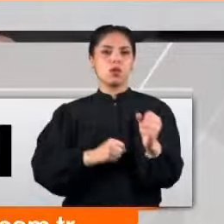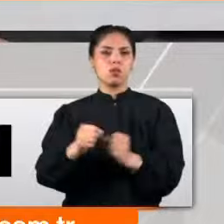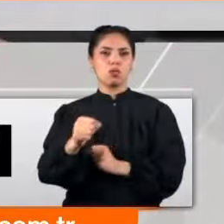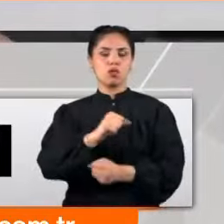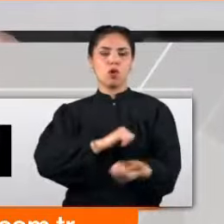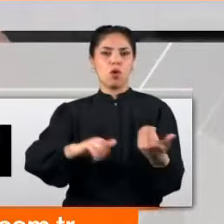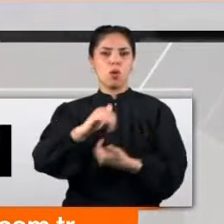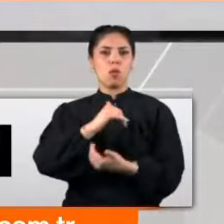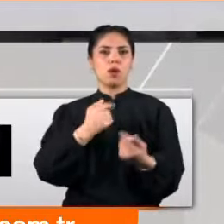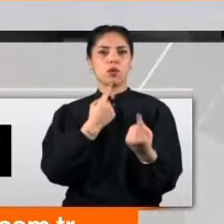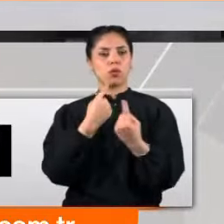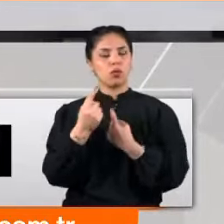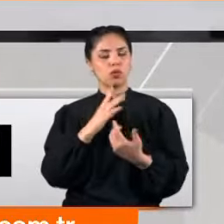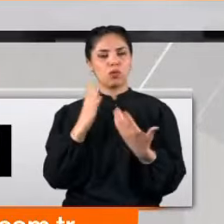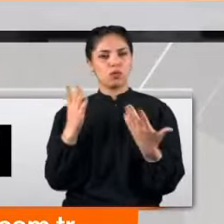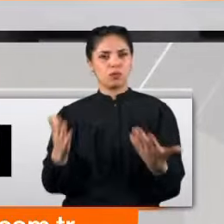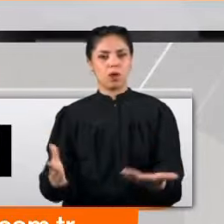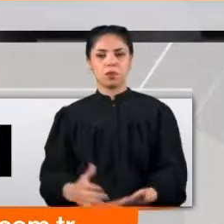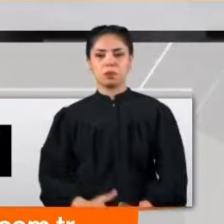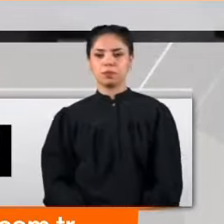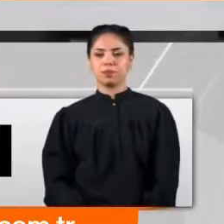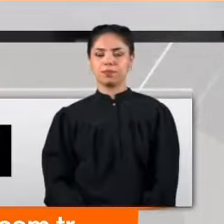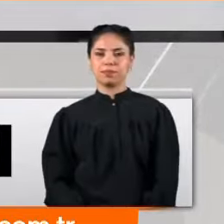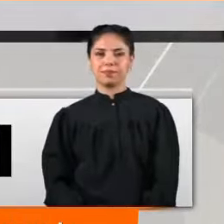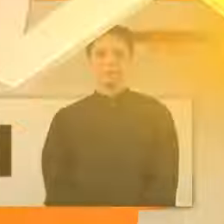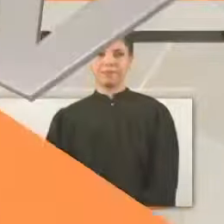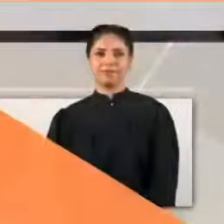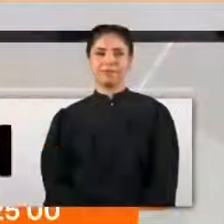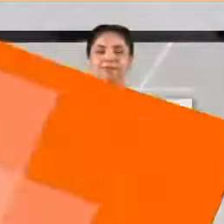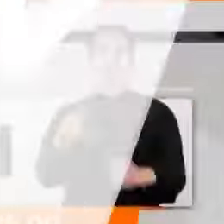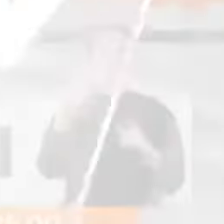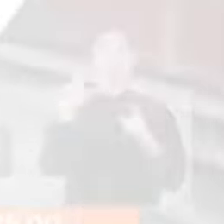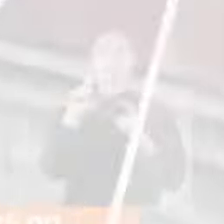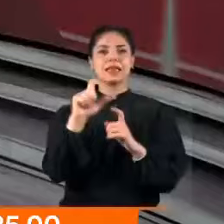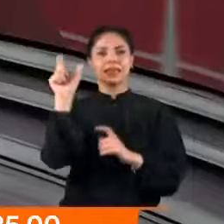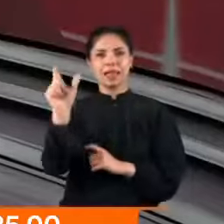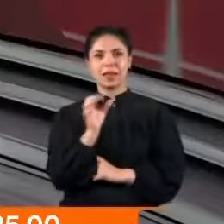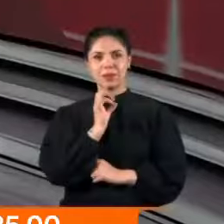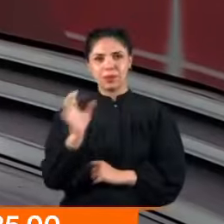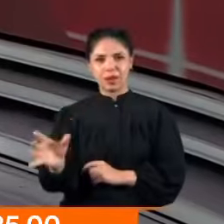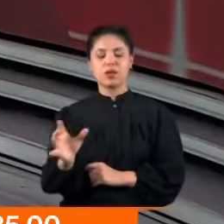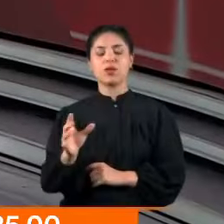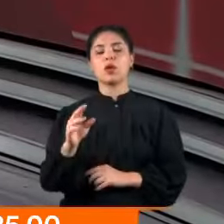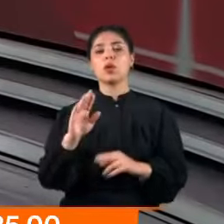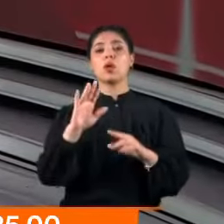operasyonları da yine gündemin önemli başlıklarından birisiydi Cem Öğretir. Salim, teşekkürler. Evet, gözümüz kulağımız